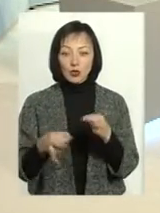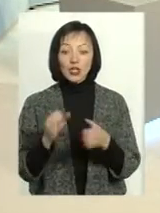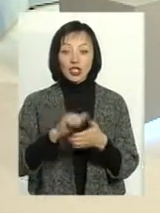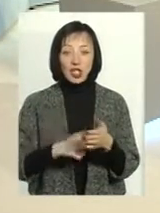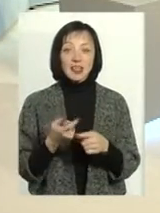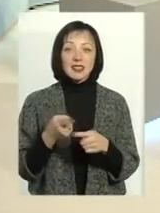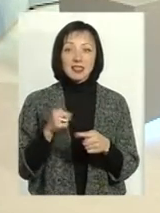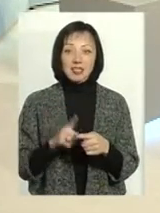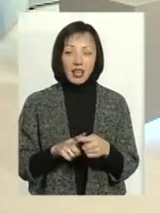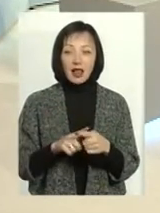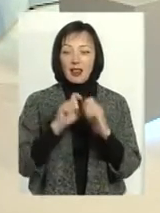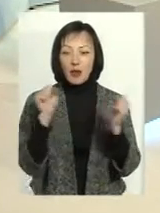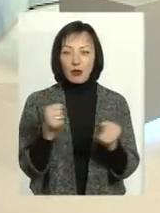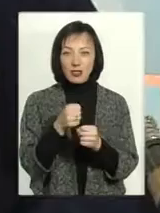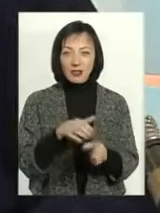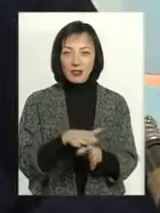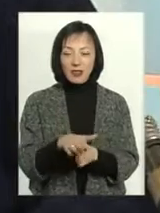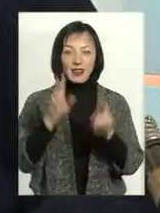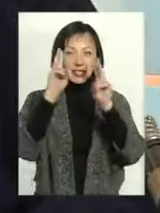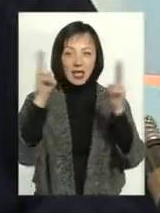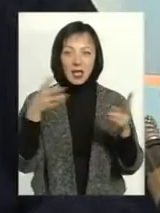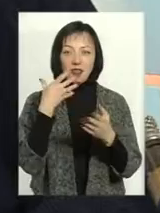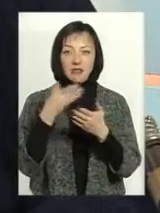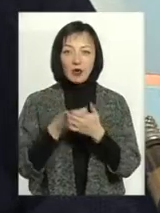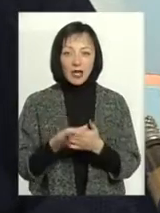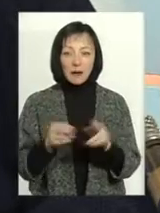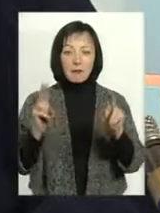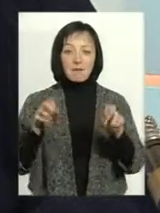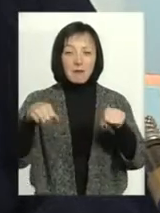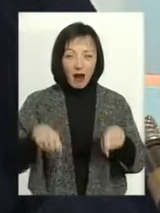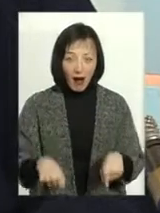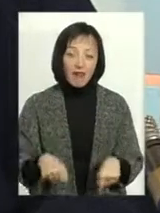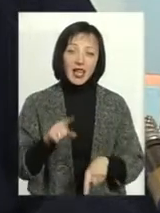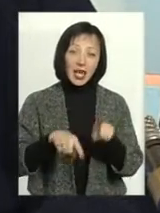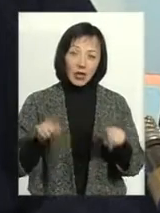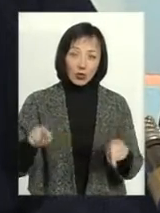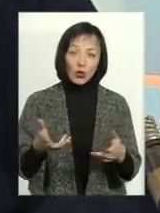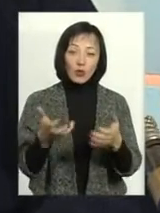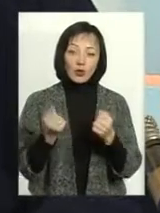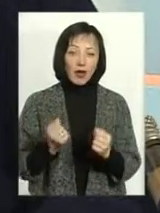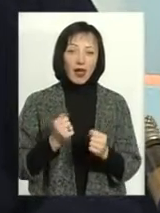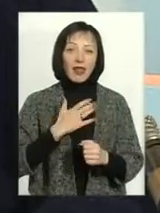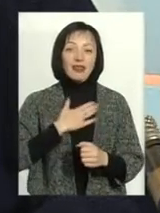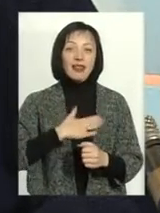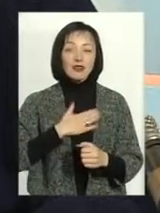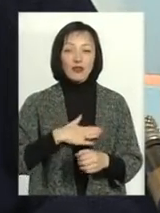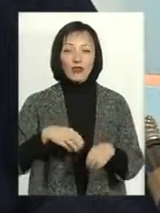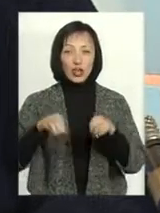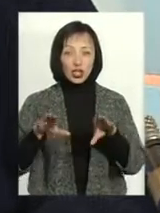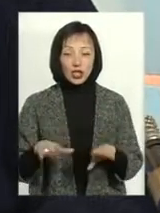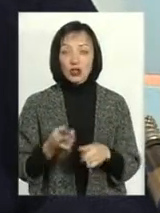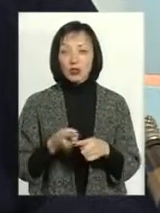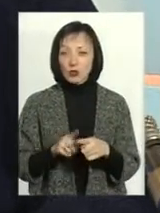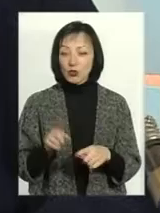це неможливість реалізувати незнання своїх процесуальних прав, і іноді вони отримують незадовільні рішення. І саме